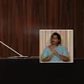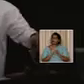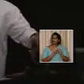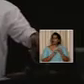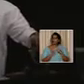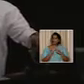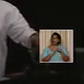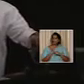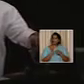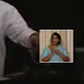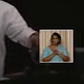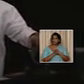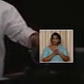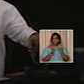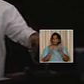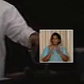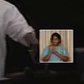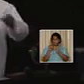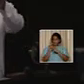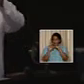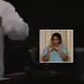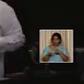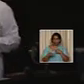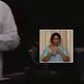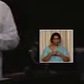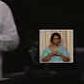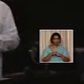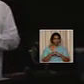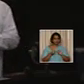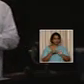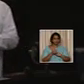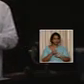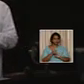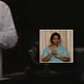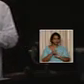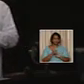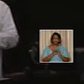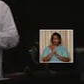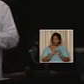अजित मानापेरुमागे प्रश्न समांतर प्रश्न अक्तमाई संजीव एदिरिमान गौरव